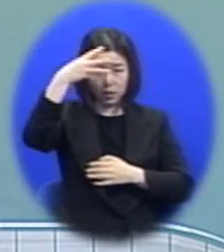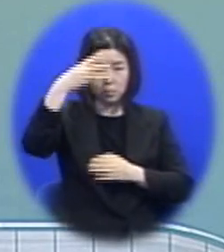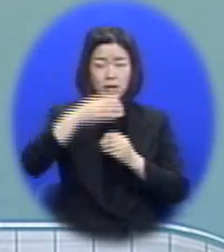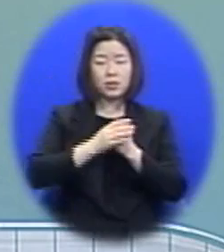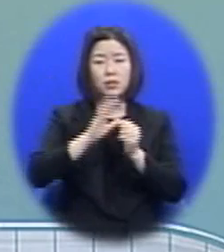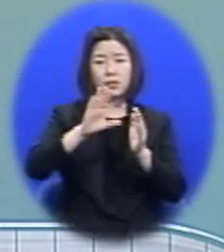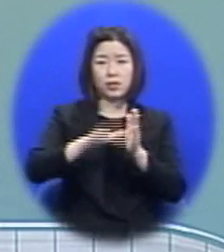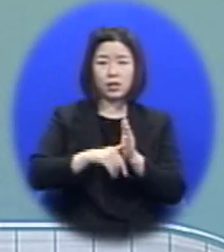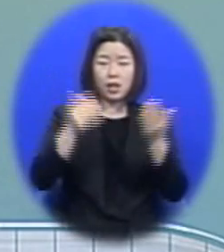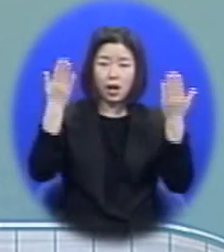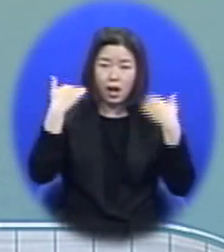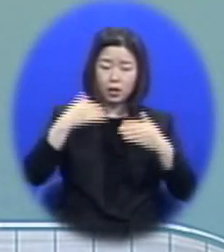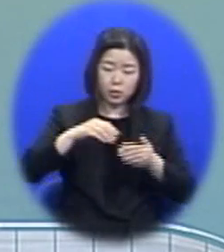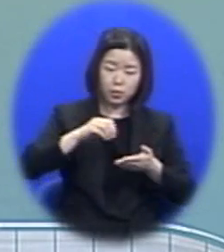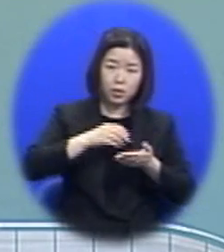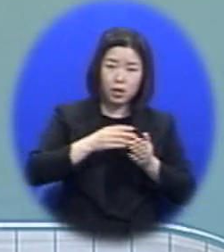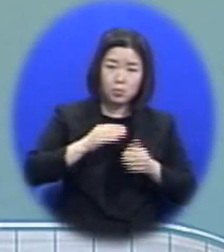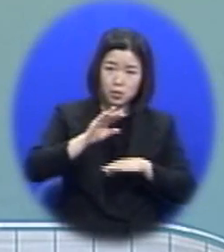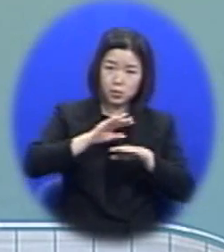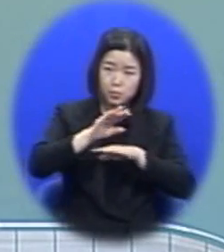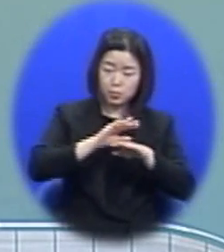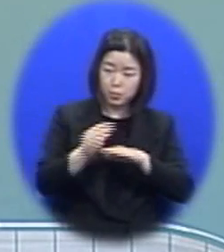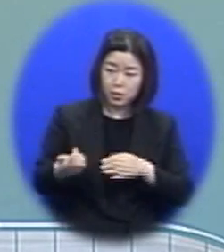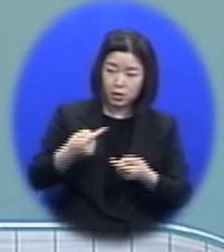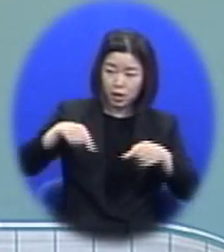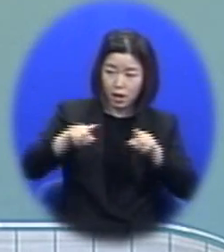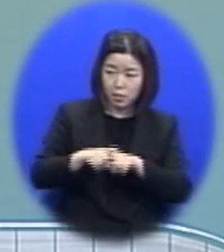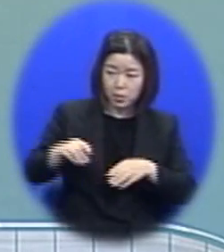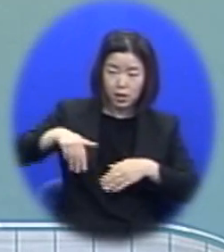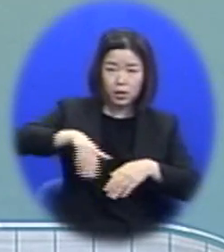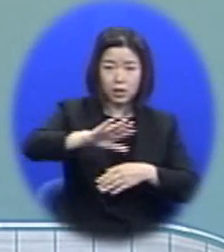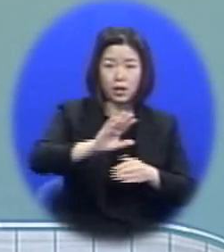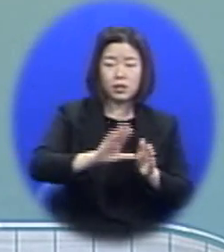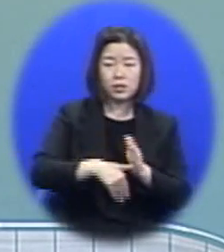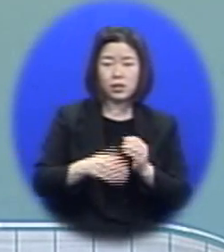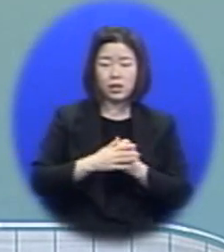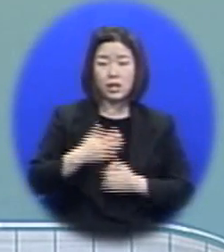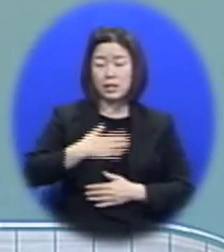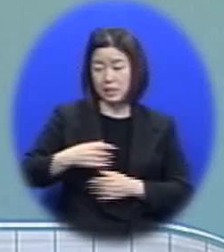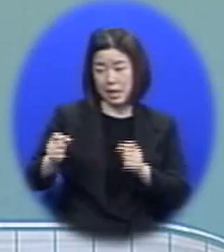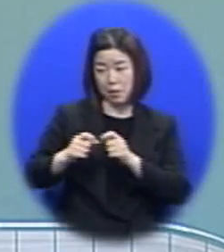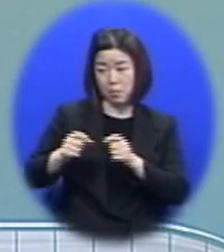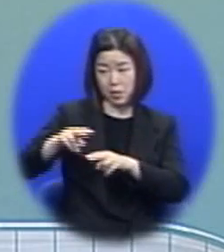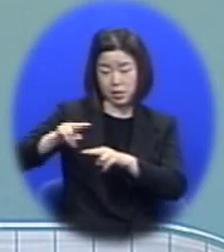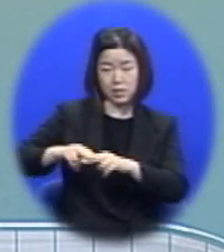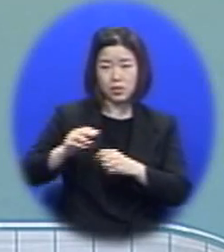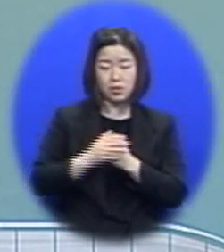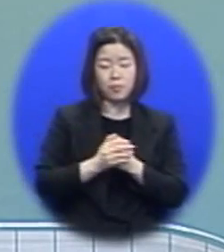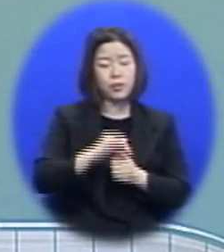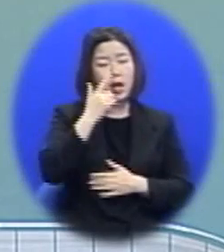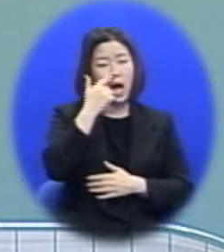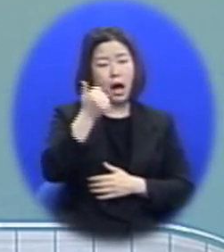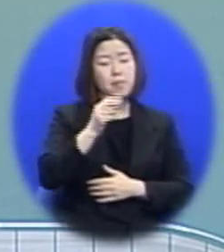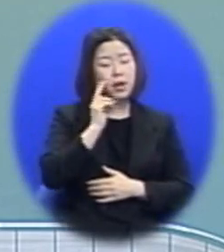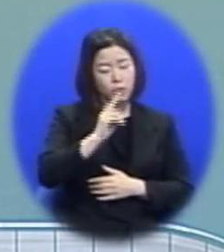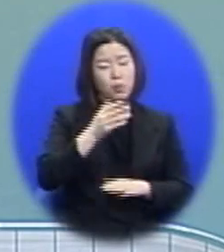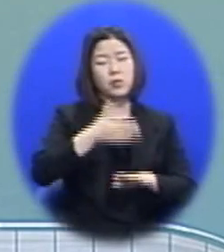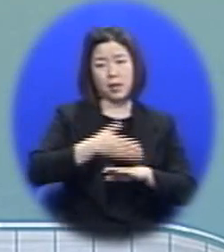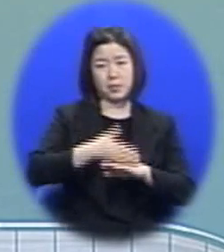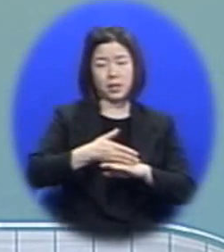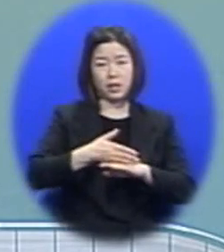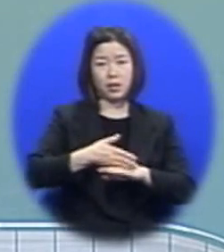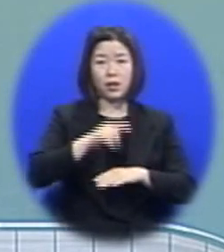학교를 데려다 주는 날 제 옆에서 갑자기 아빠 너무 고마워요 저는